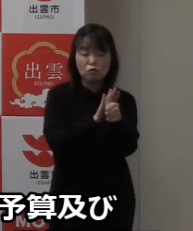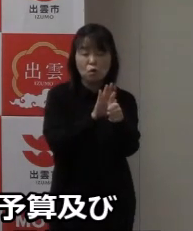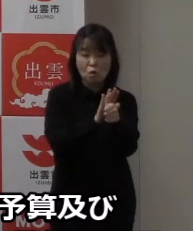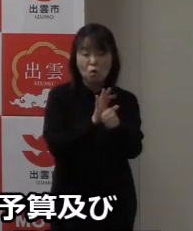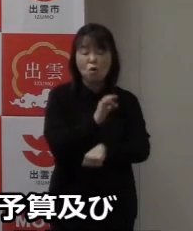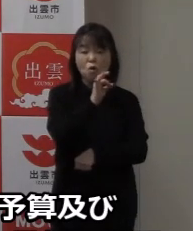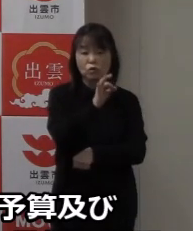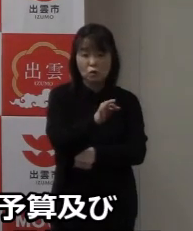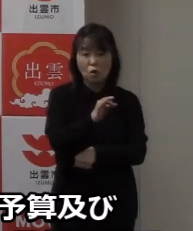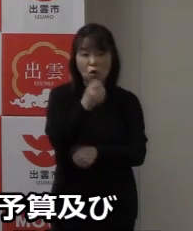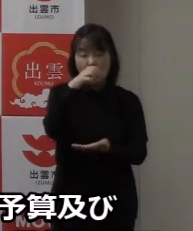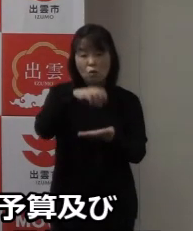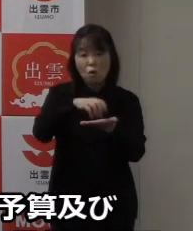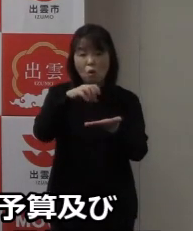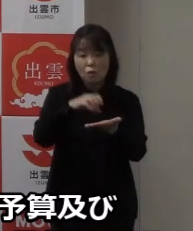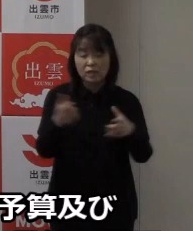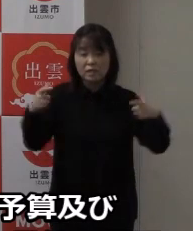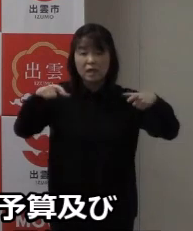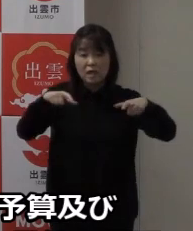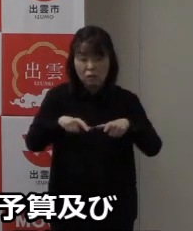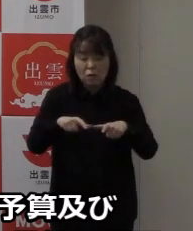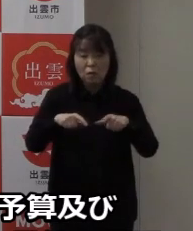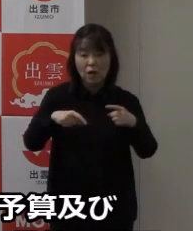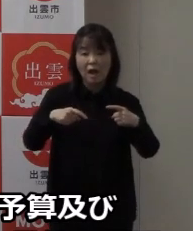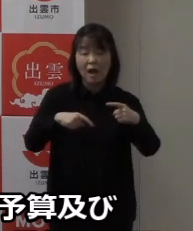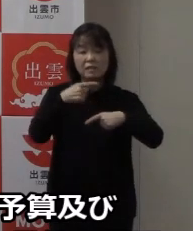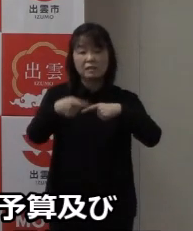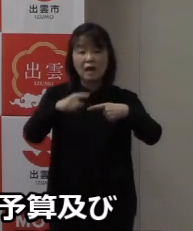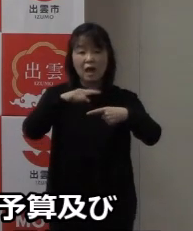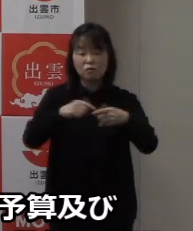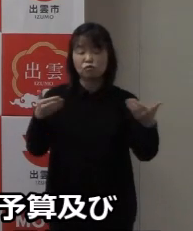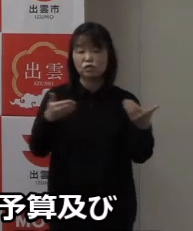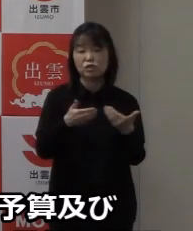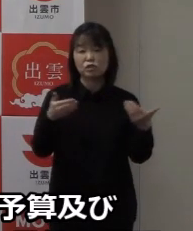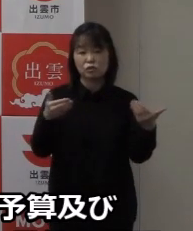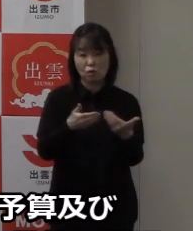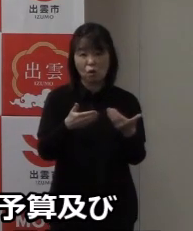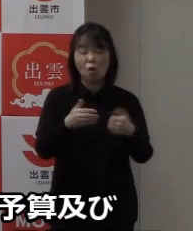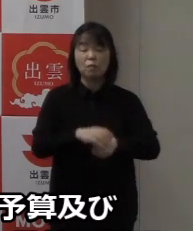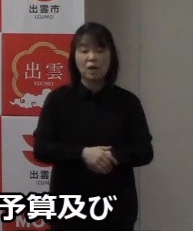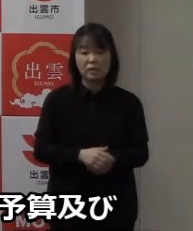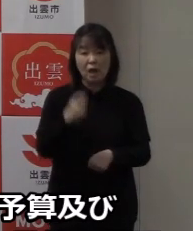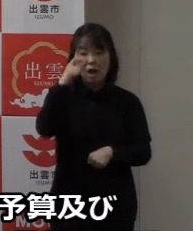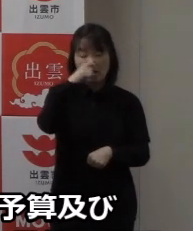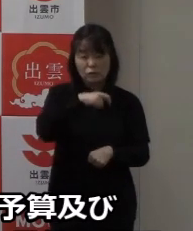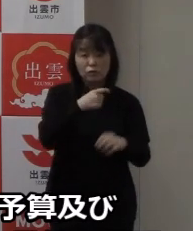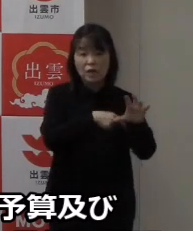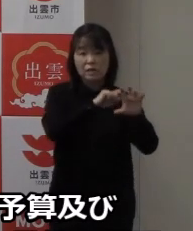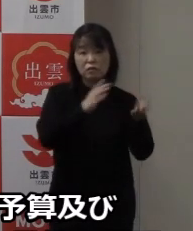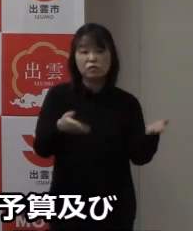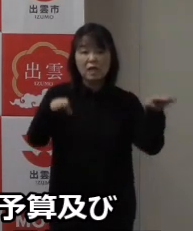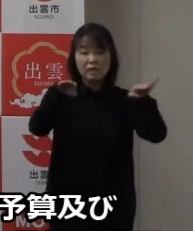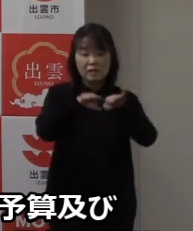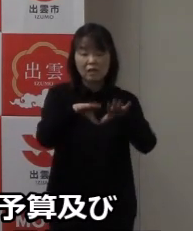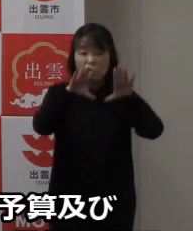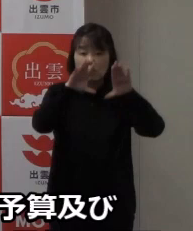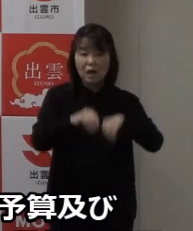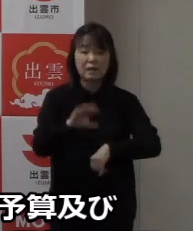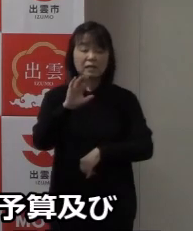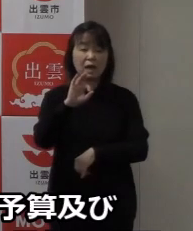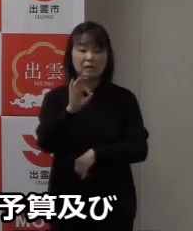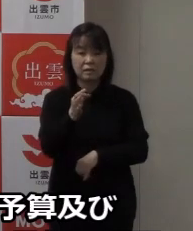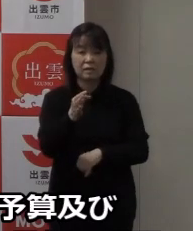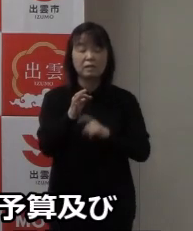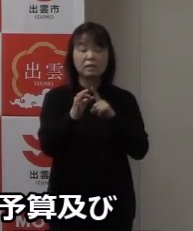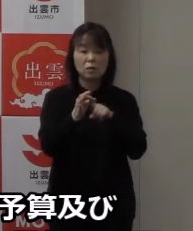またゴミ減量化リサイクル事業、またですね、旧エネルギーセンターの解体費、こちらの方にですね、